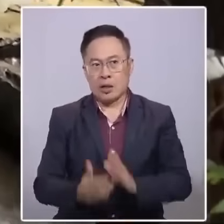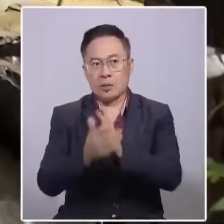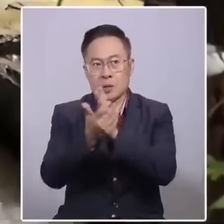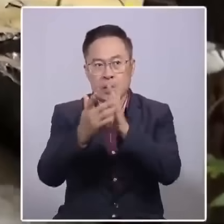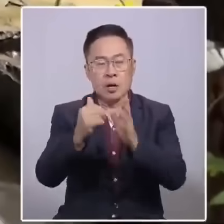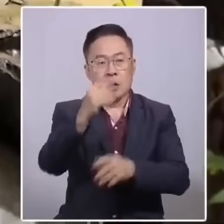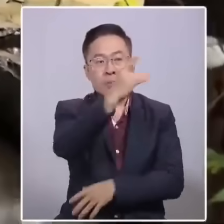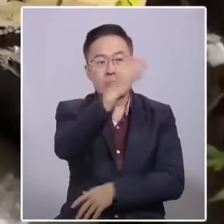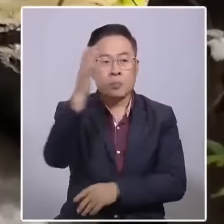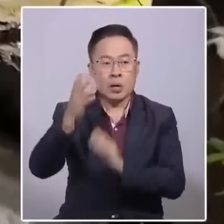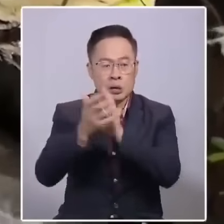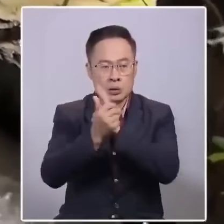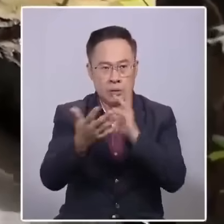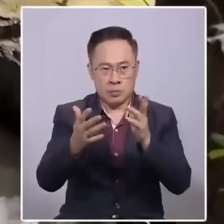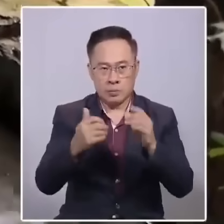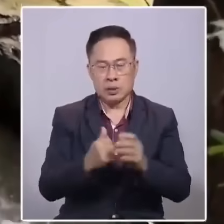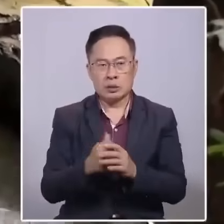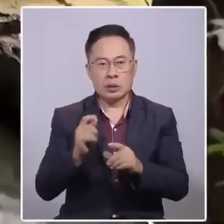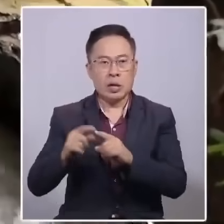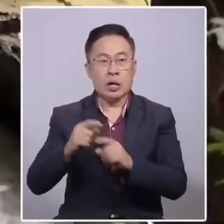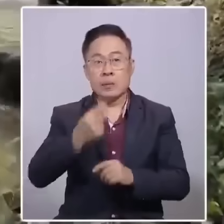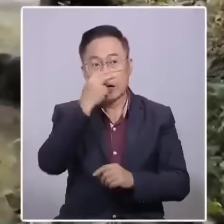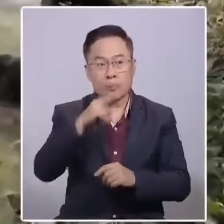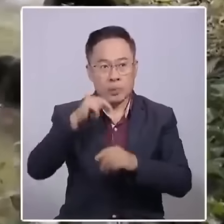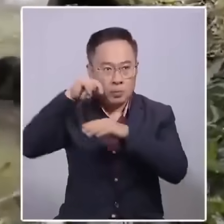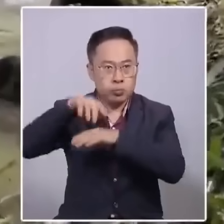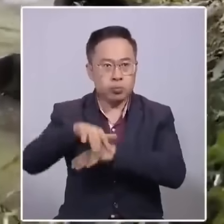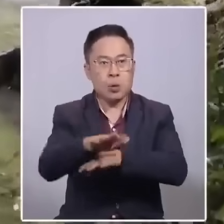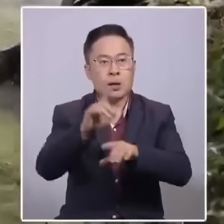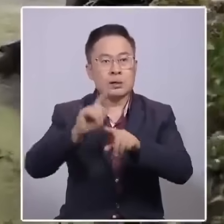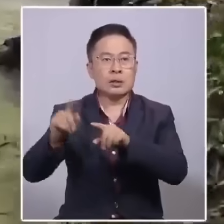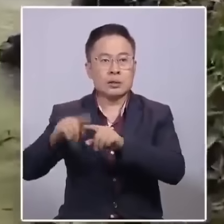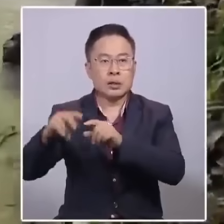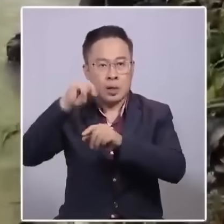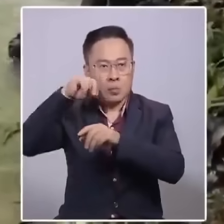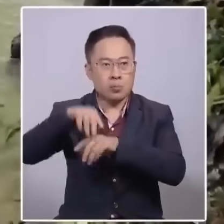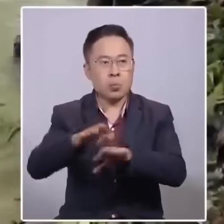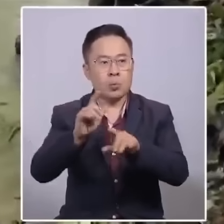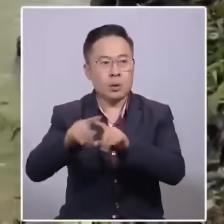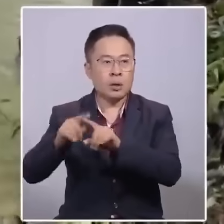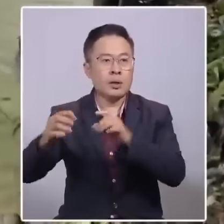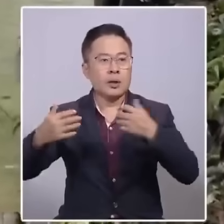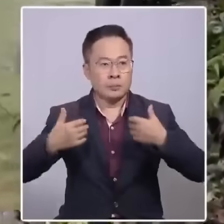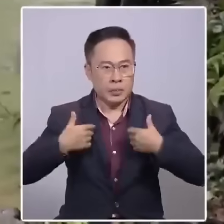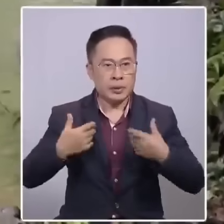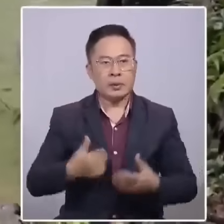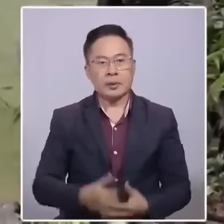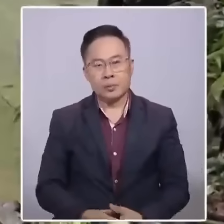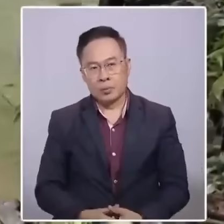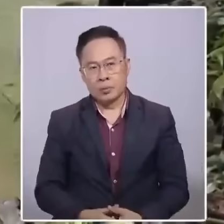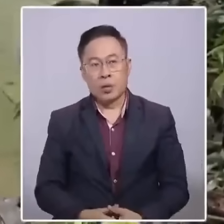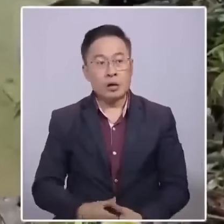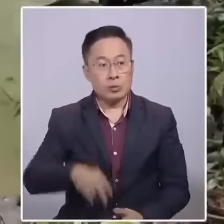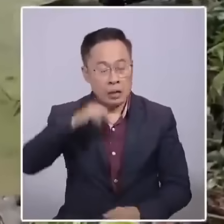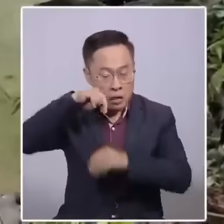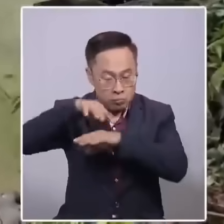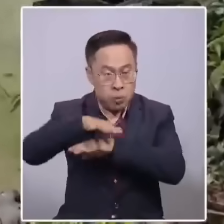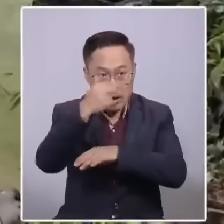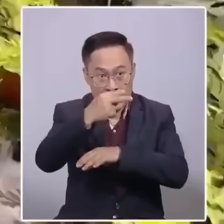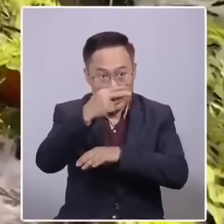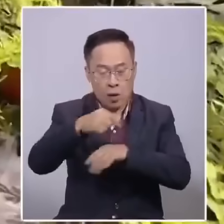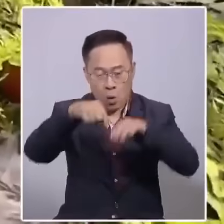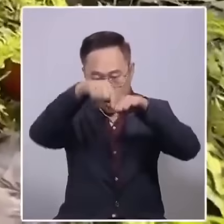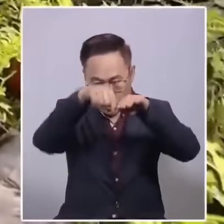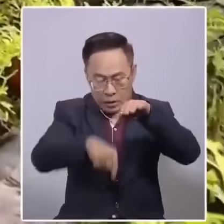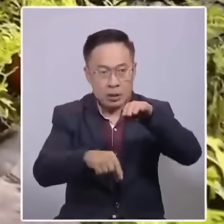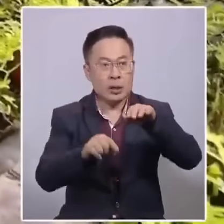มันเป็นป่าแบบนี้นะคะเดินข้ามลำห้วยบ้างลำคลองนี่ก็มีความลึกนะคะ 1มตถึง 1. 50ซมด้วย